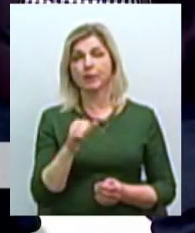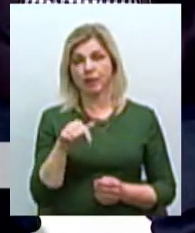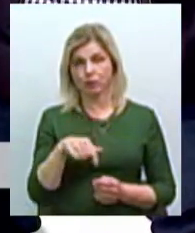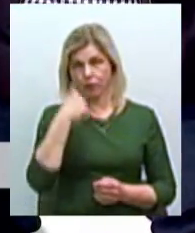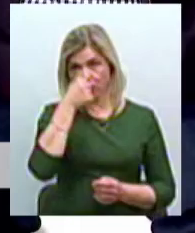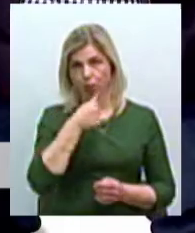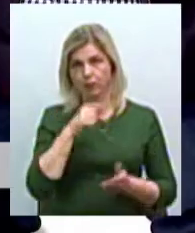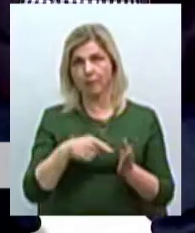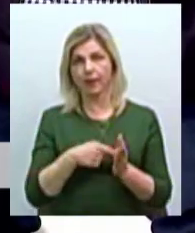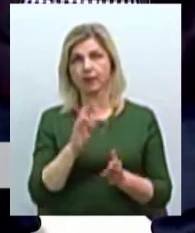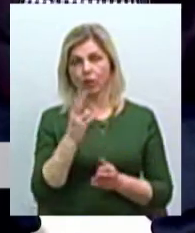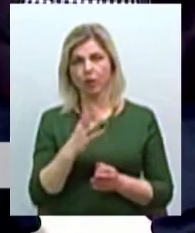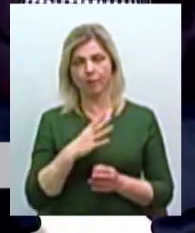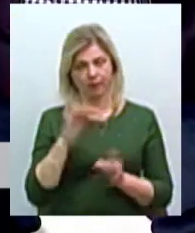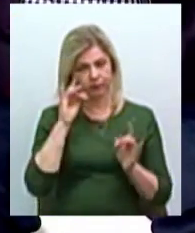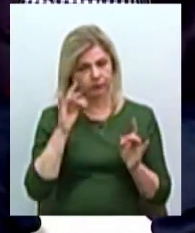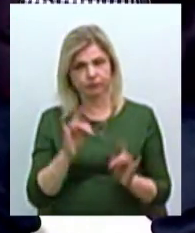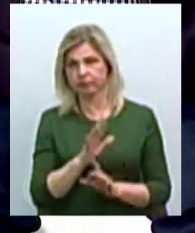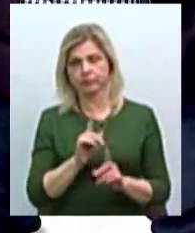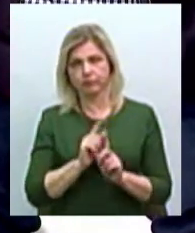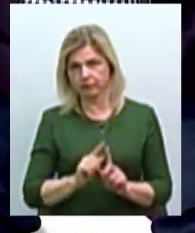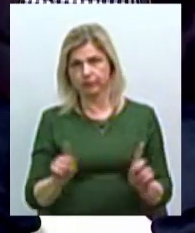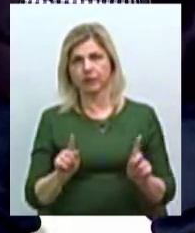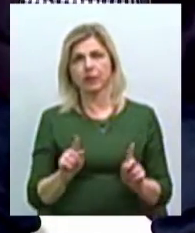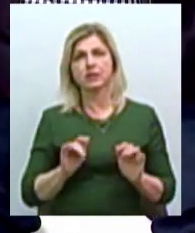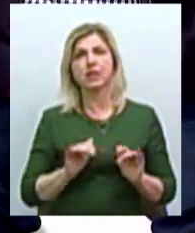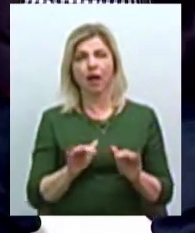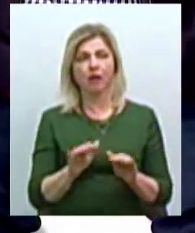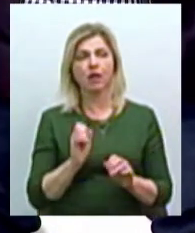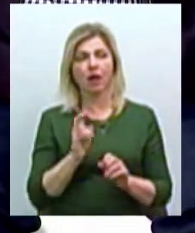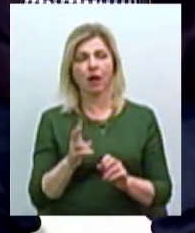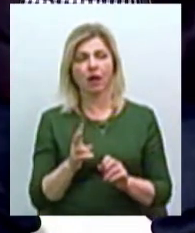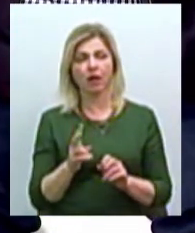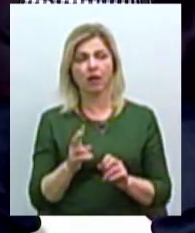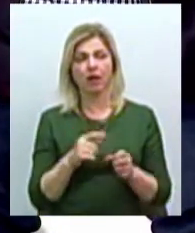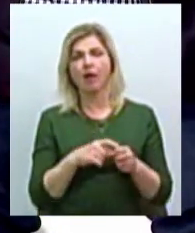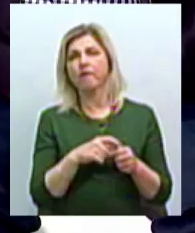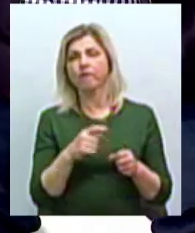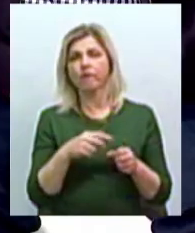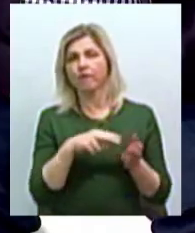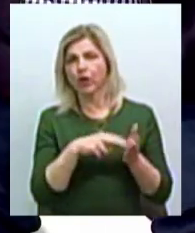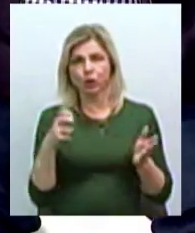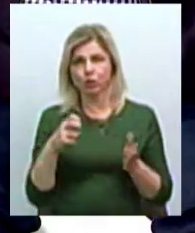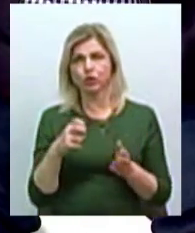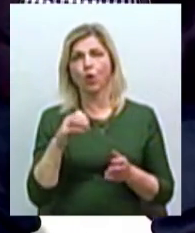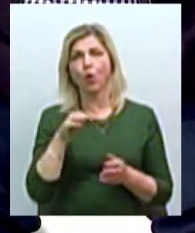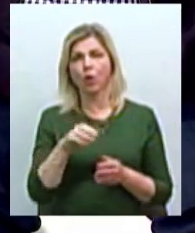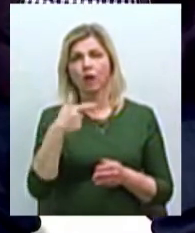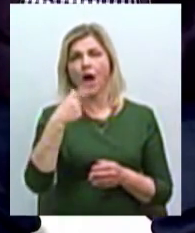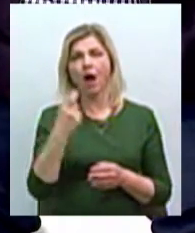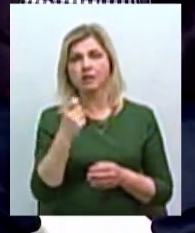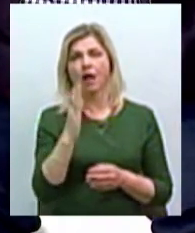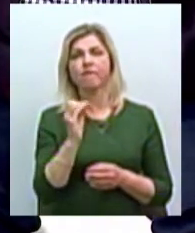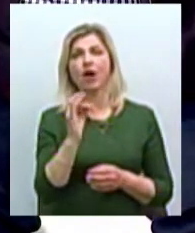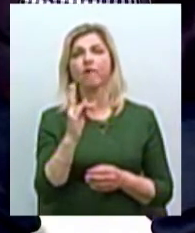місті Миколаєві була безпрецедентна така захід, як відключення мікрорайону Варварівка від газопостачання.